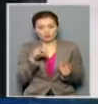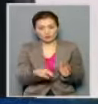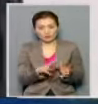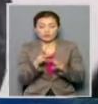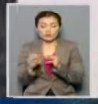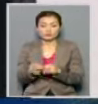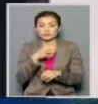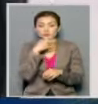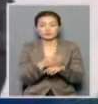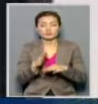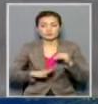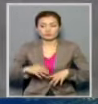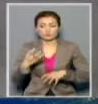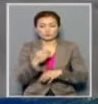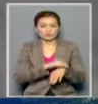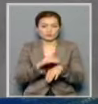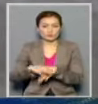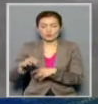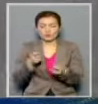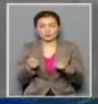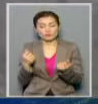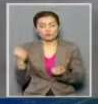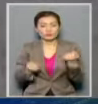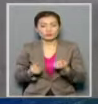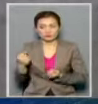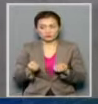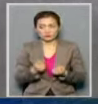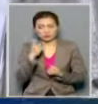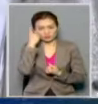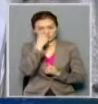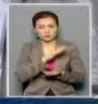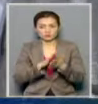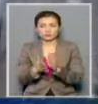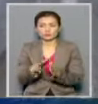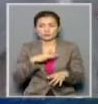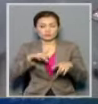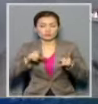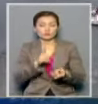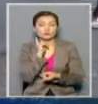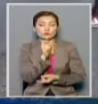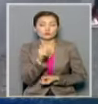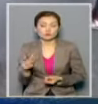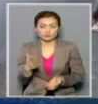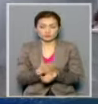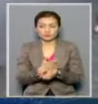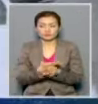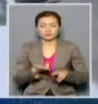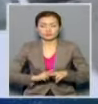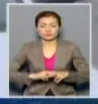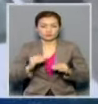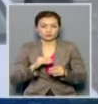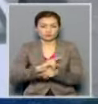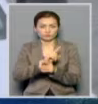По словам ответственных специалистов, кроме факта управления автомобилем, в нетрезвом состоянии были задержаны молодые люди, которые